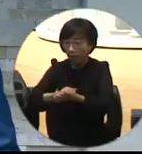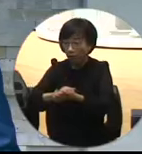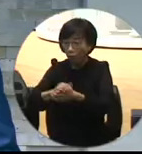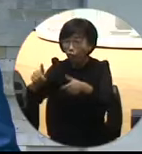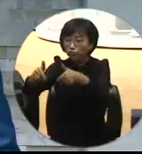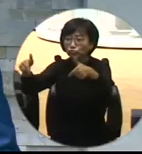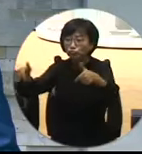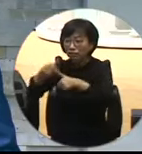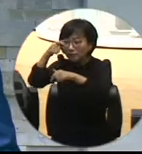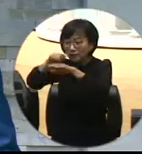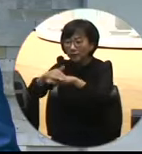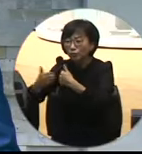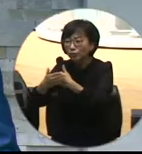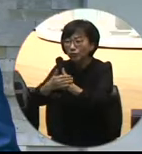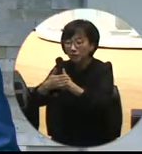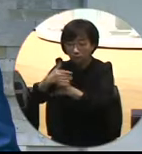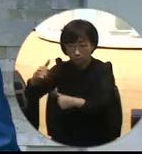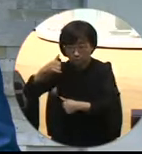현장에 있는데